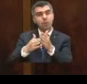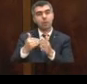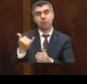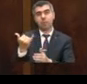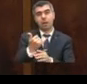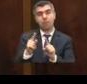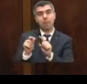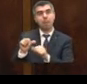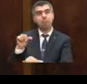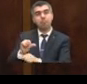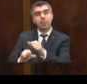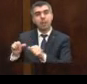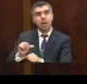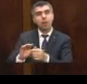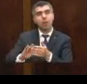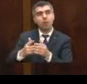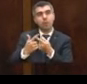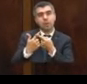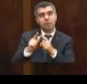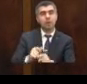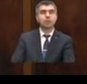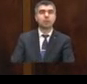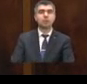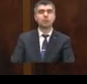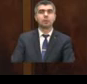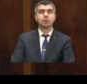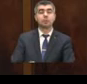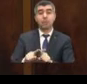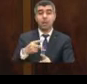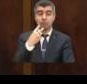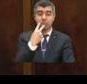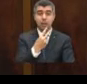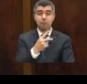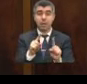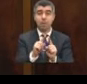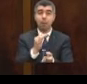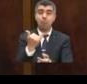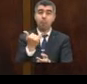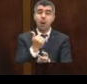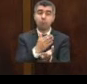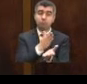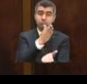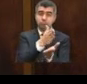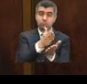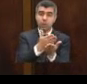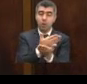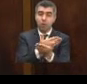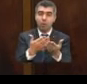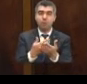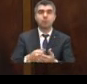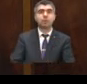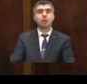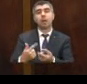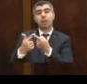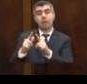مراجعة استراتيجيات الحكومة لتطوير هذا القطاع، خاصة وأنه يشكل قاطرة لأنشطة مهنية وتجارية عديدة، بداية